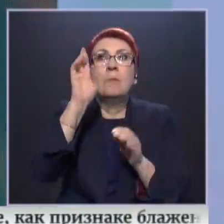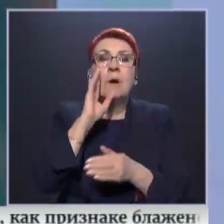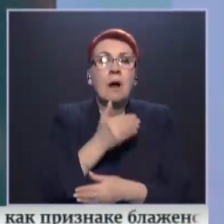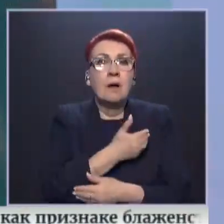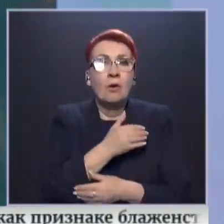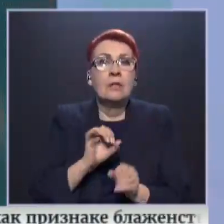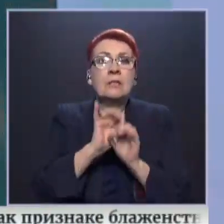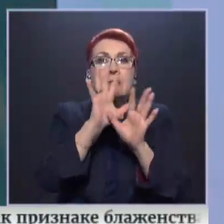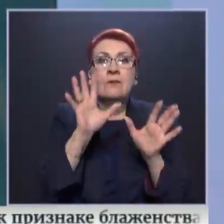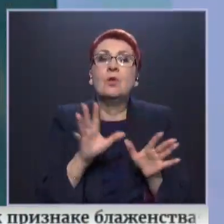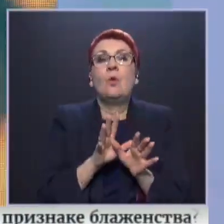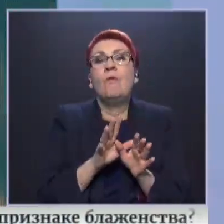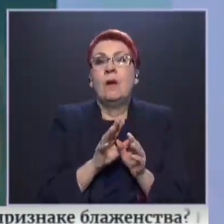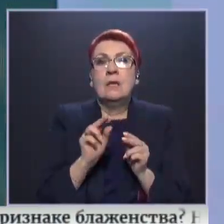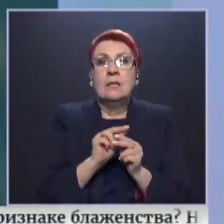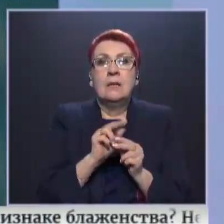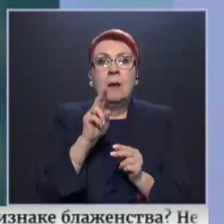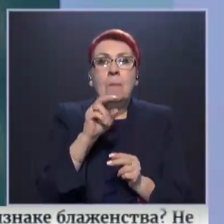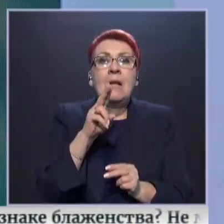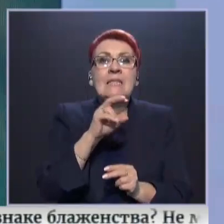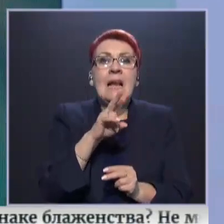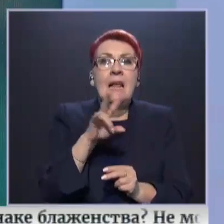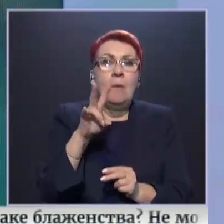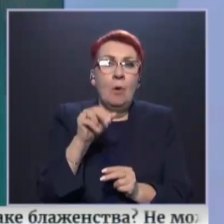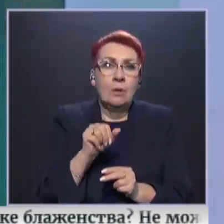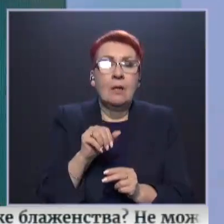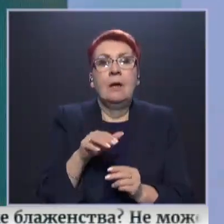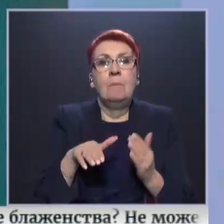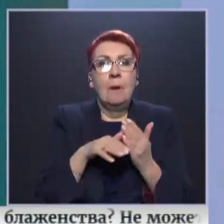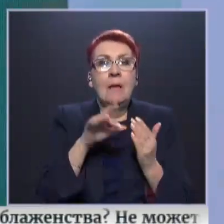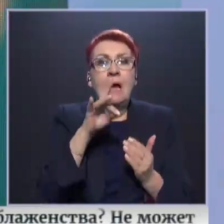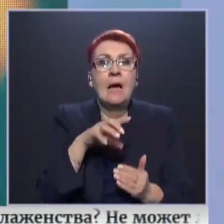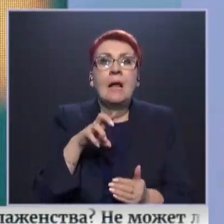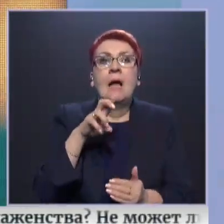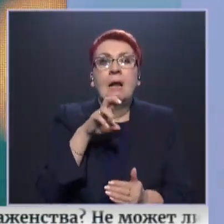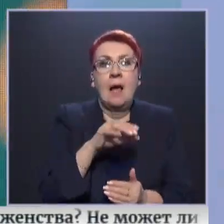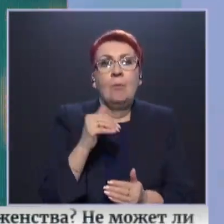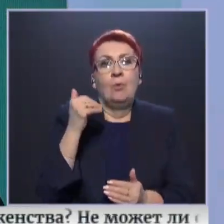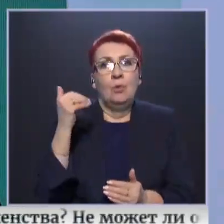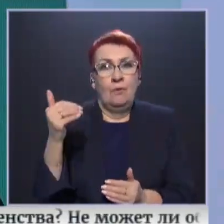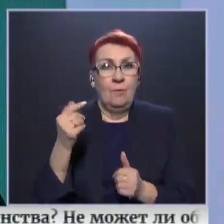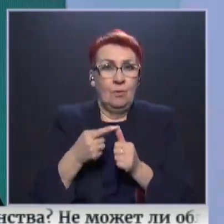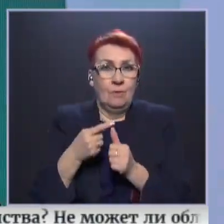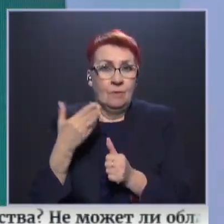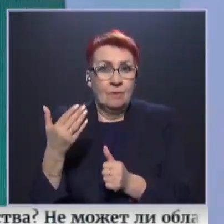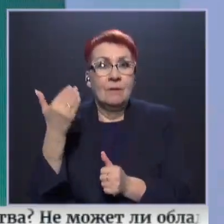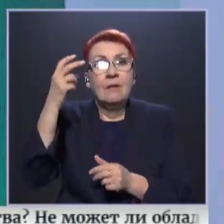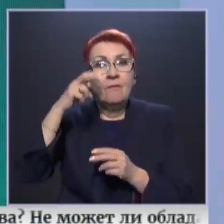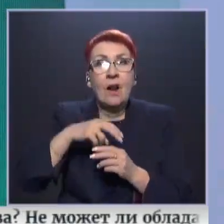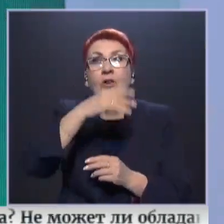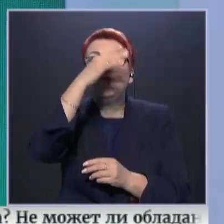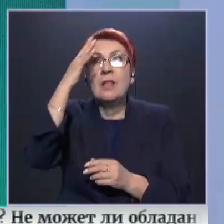святого исцелителя Пантелеимона, помоги рабу Твоему. Господи Иисусе Христе, Ты врач неба и